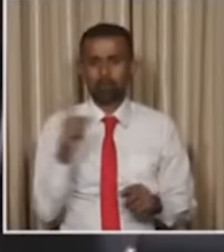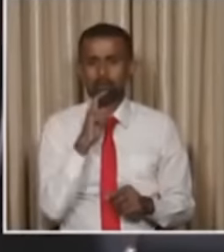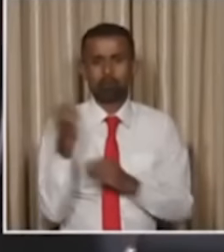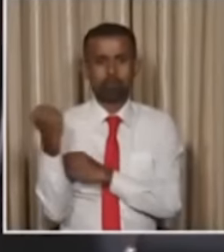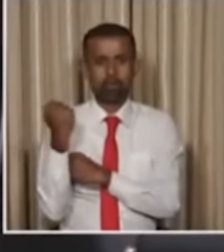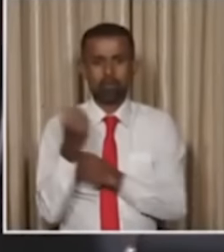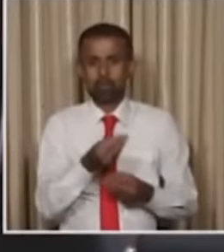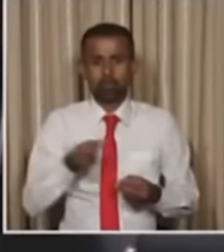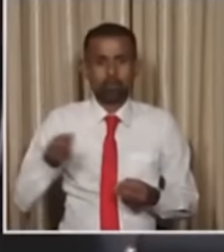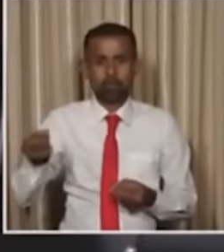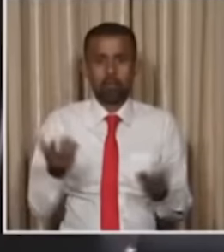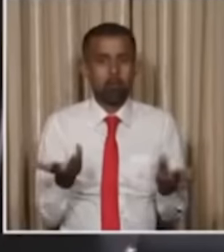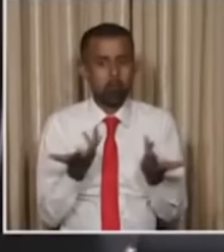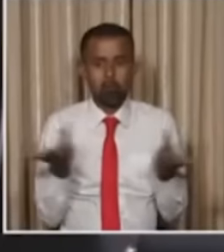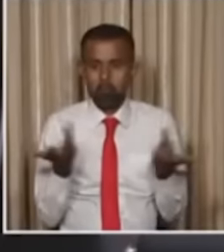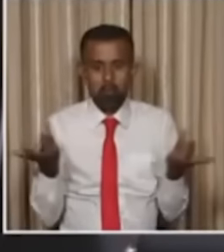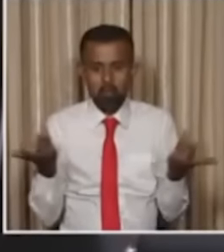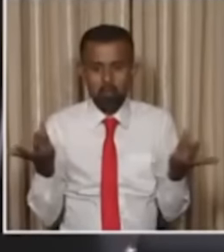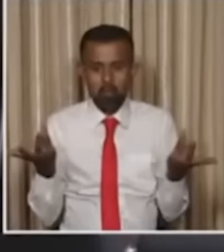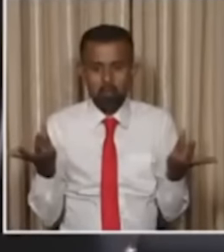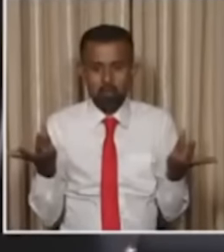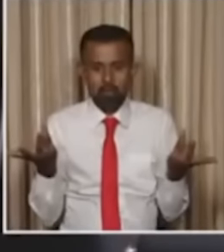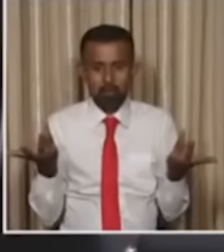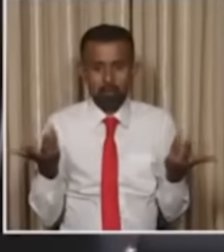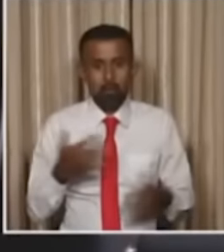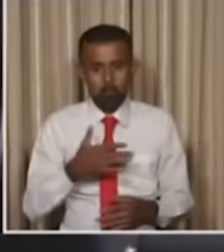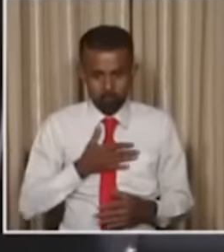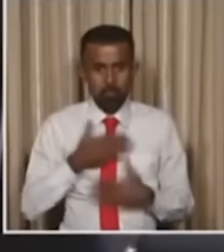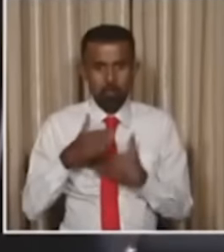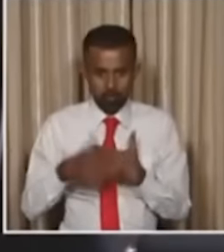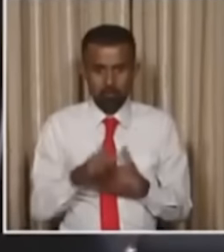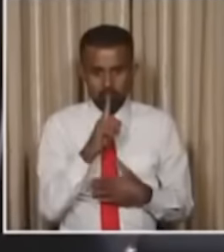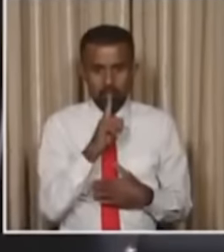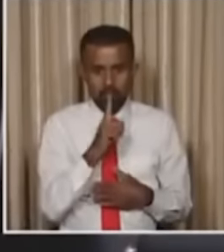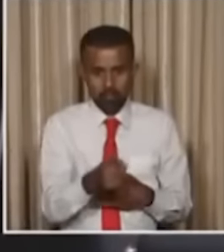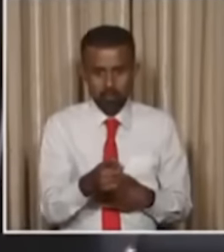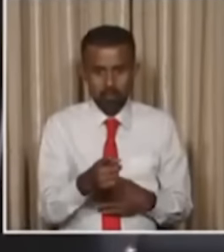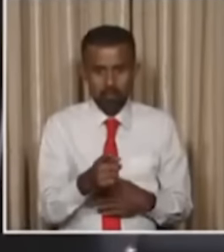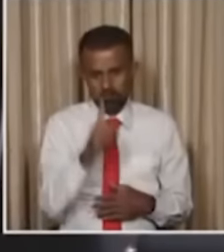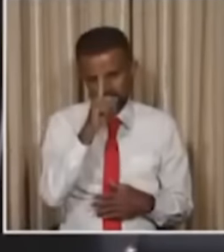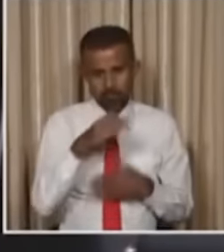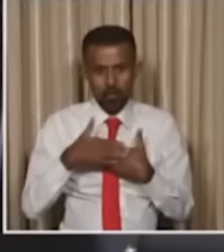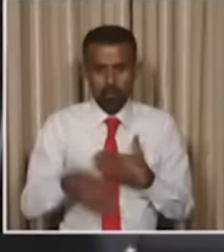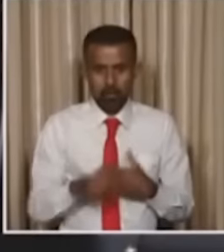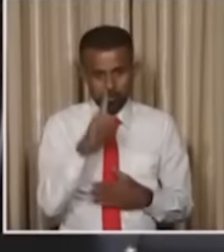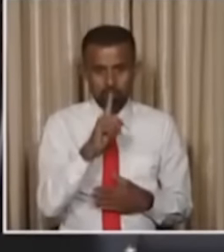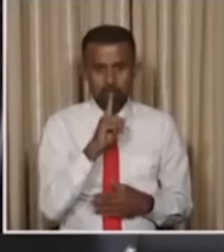බලය ලබා දීමක් කරන්න බෑ. මම මගේ පොඩි අත්දැකීමක් කියන්නම්. මගේ එකම අත්දැකීමක් කියන්න